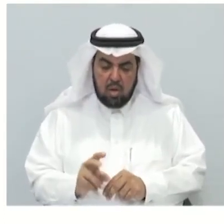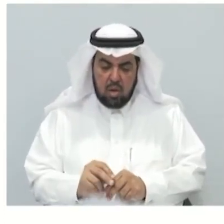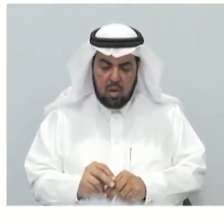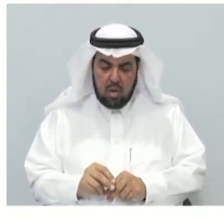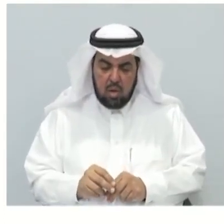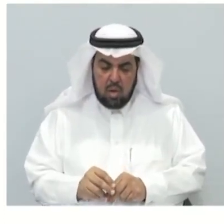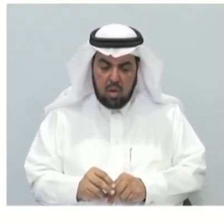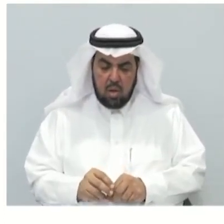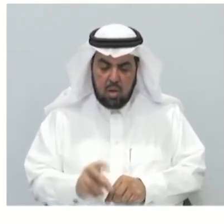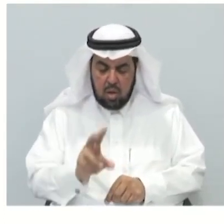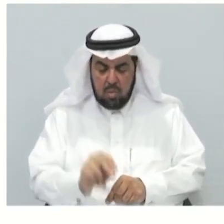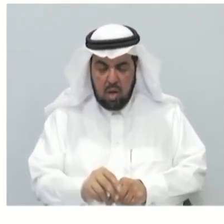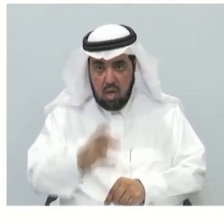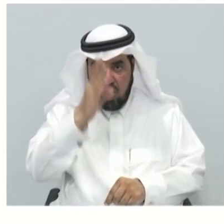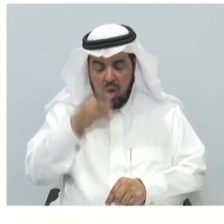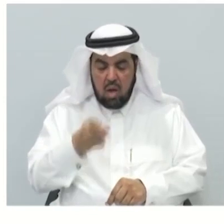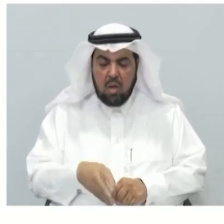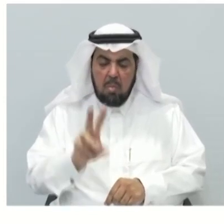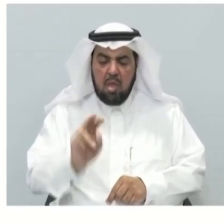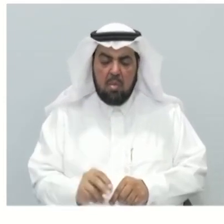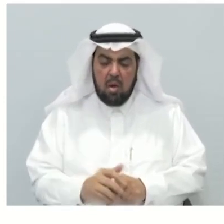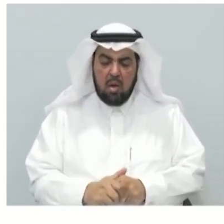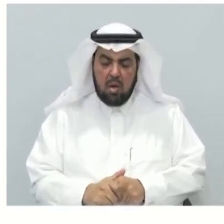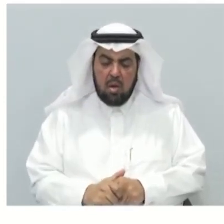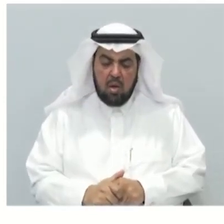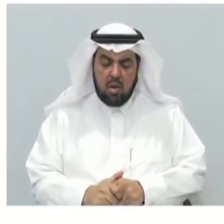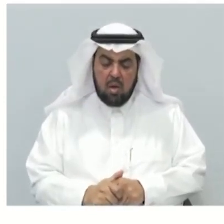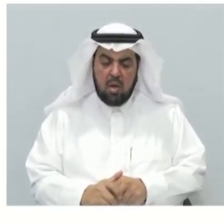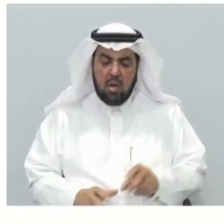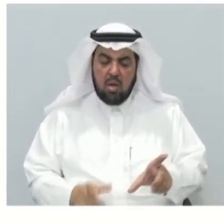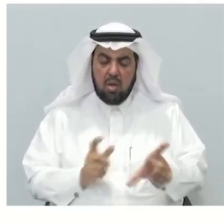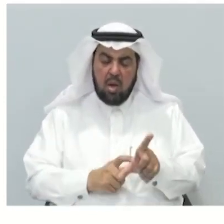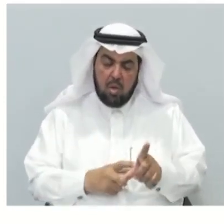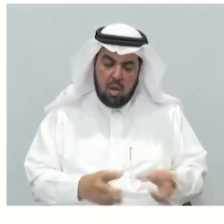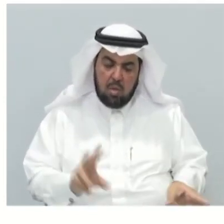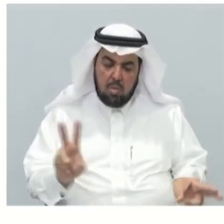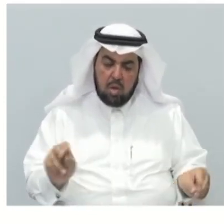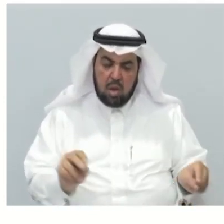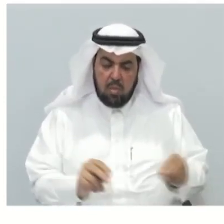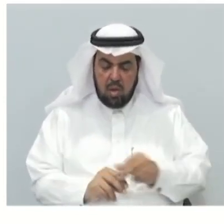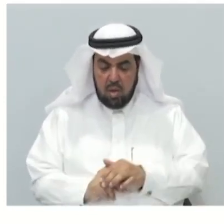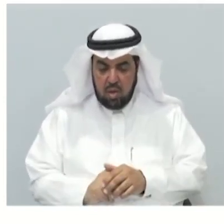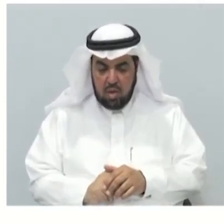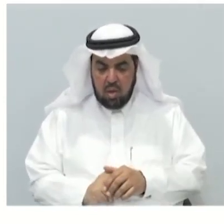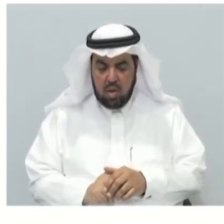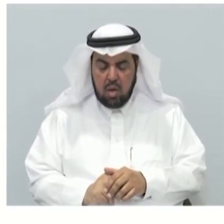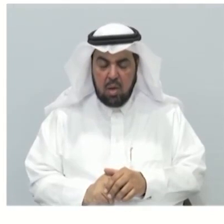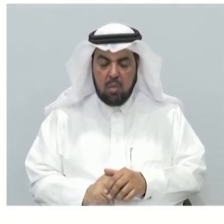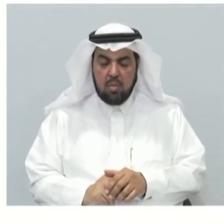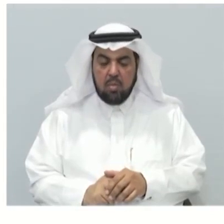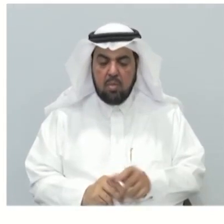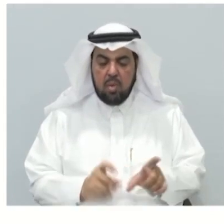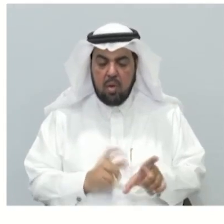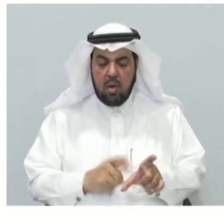الضلع يطابق هذا الضلع ممتاز والزاويه هنا متطابقتين صح ولا لا